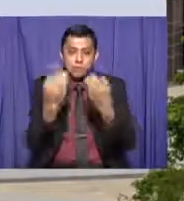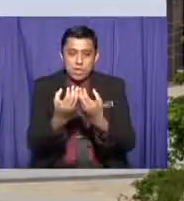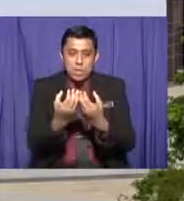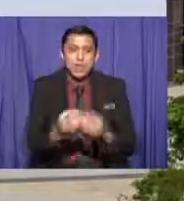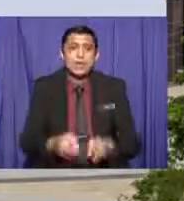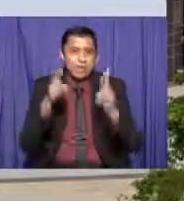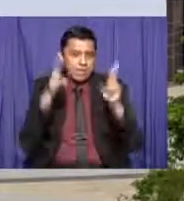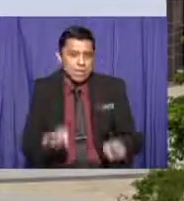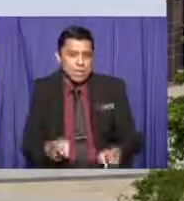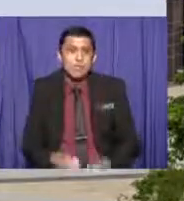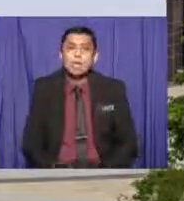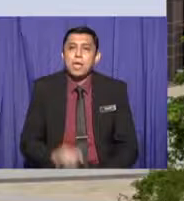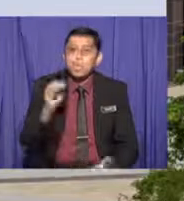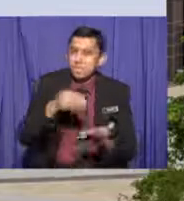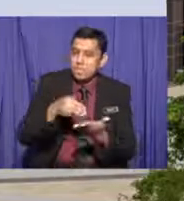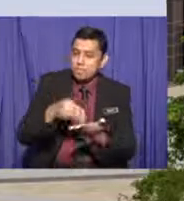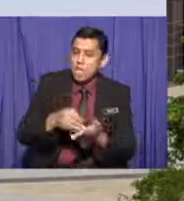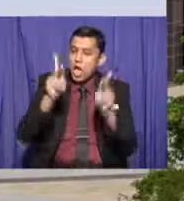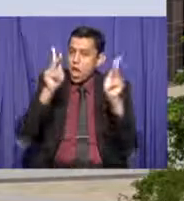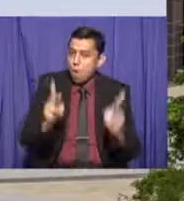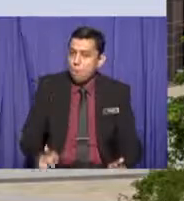rakyat yang berbilang kaum.